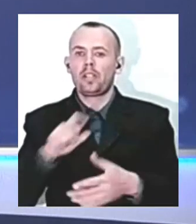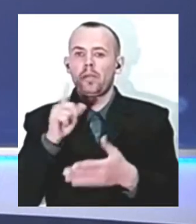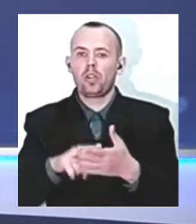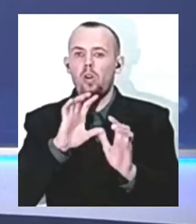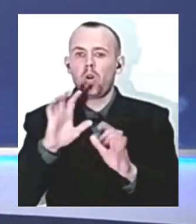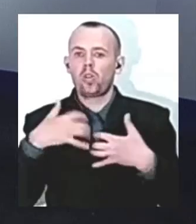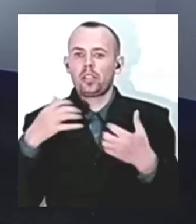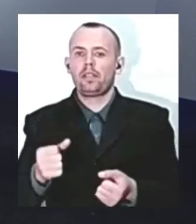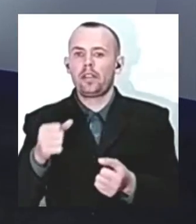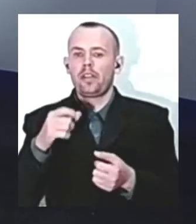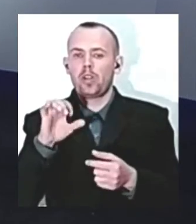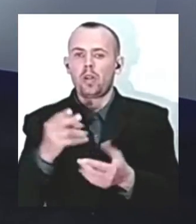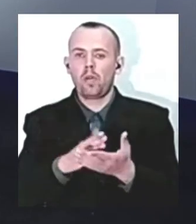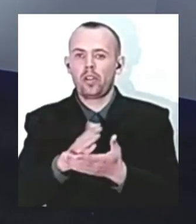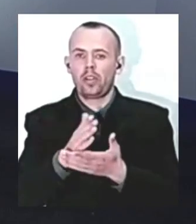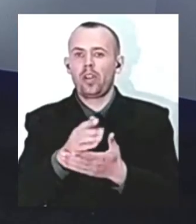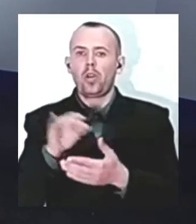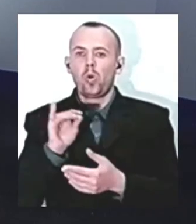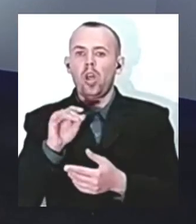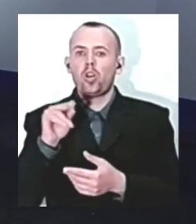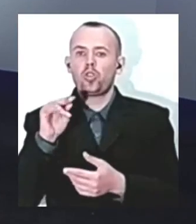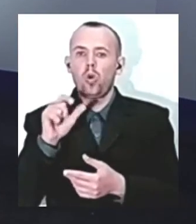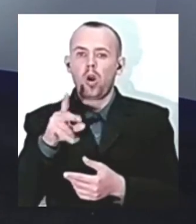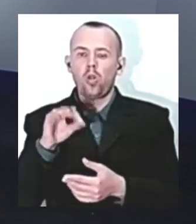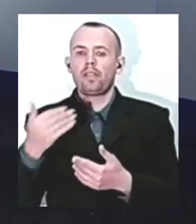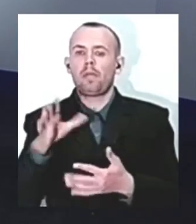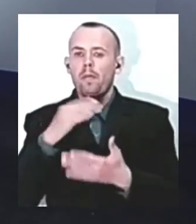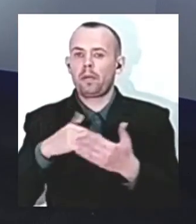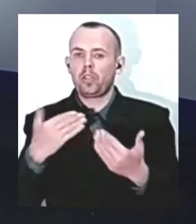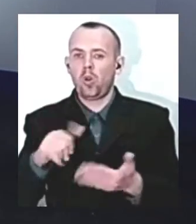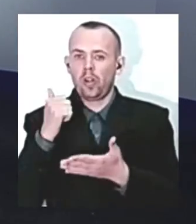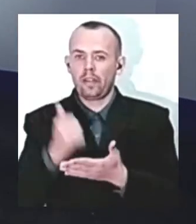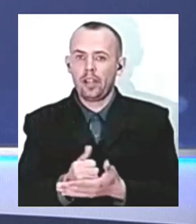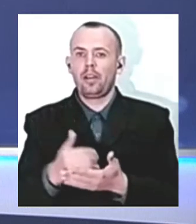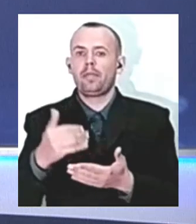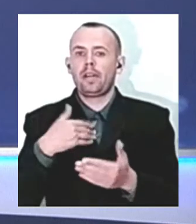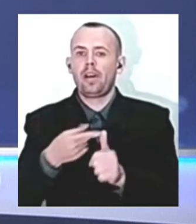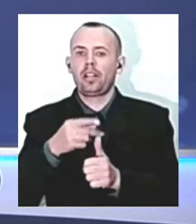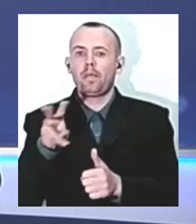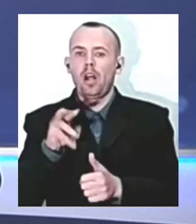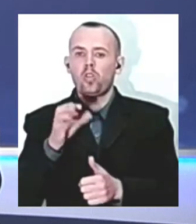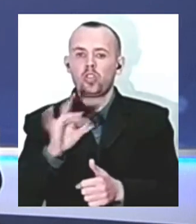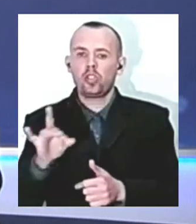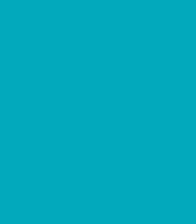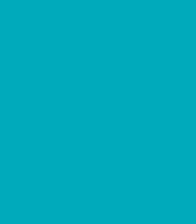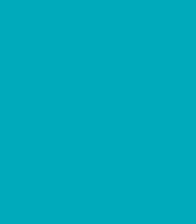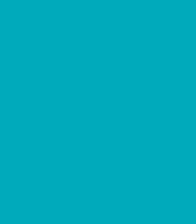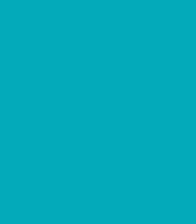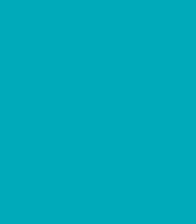соціальної політики Юлія Чухала. З вами була програма «Сьогодні головне». Мене звати Михайло Кушнір. До зустрічі!